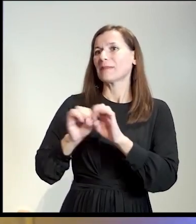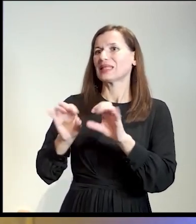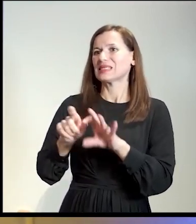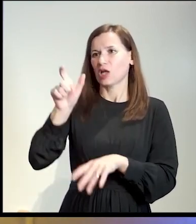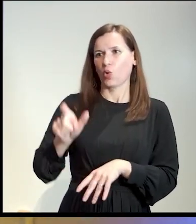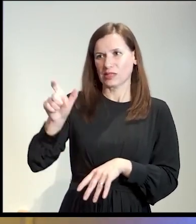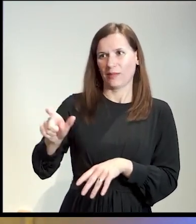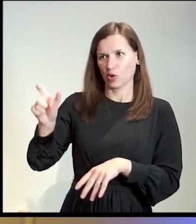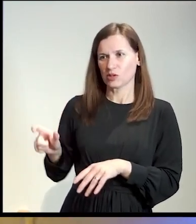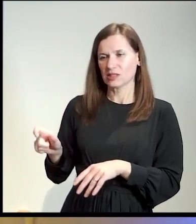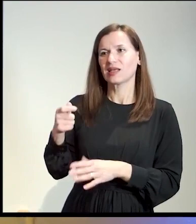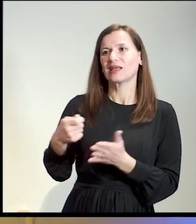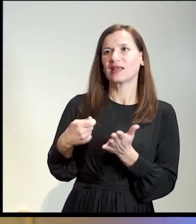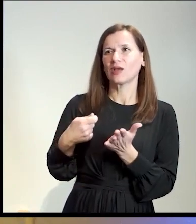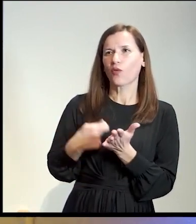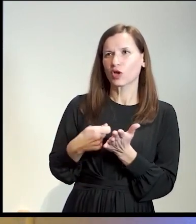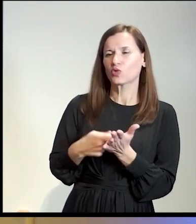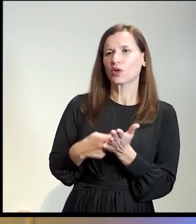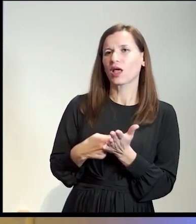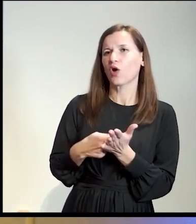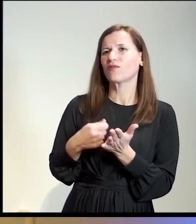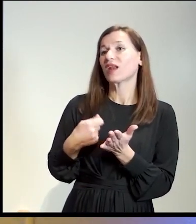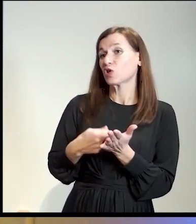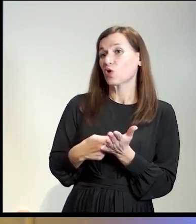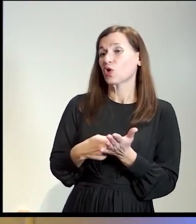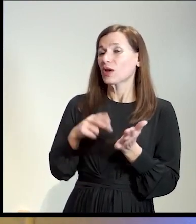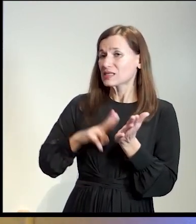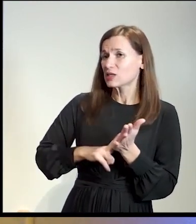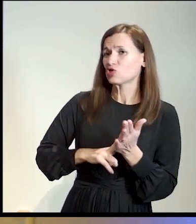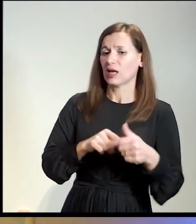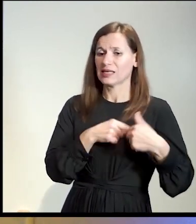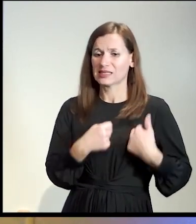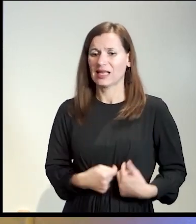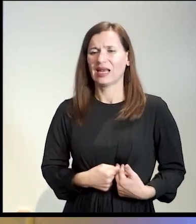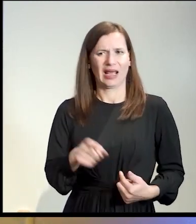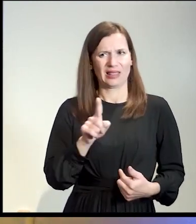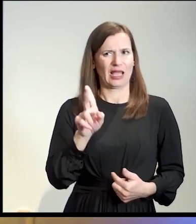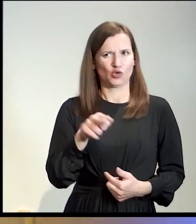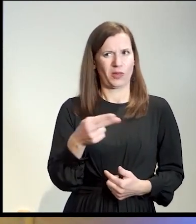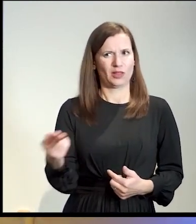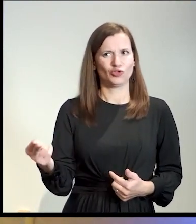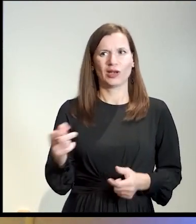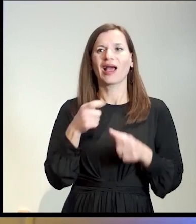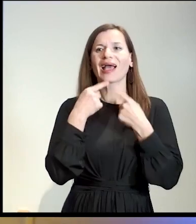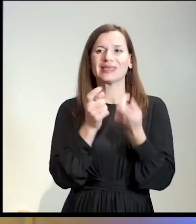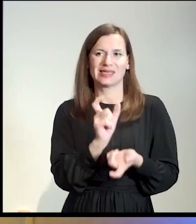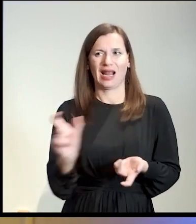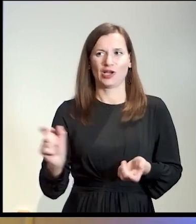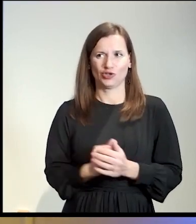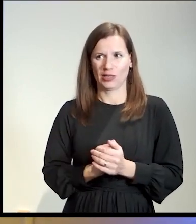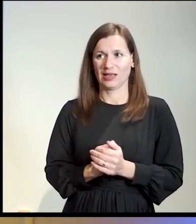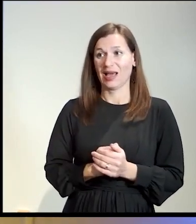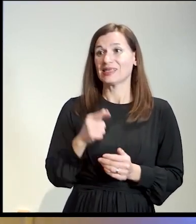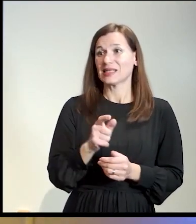kjer označuje vrednoto resničnega, iskrenega, neizumetničenega izražanja. S tovrstnim izrekanjem se